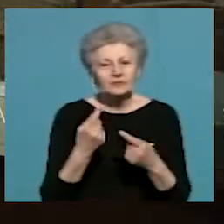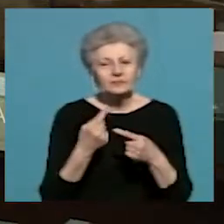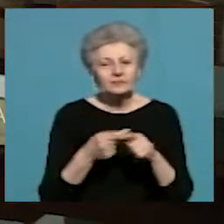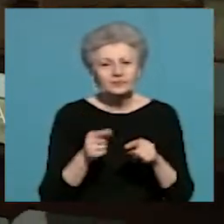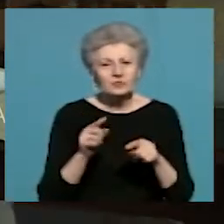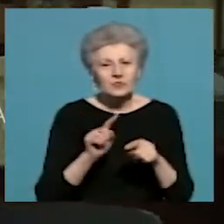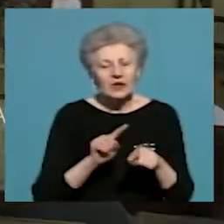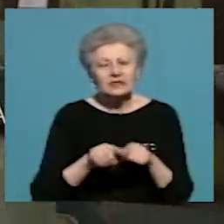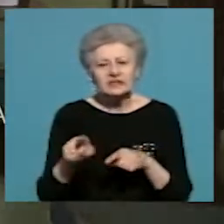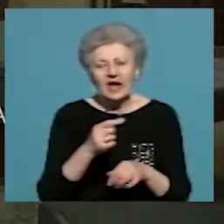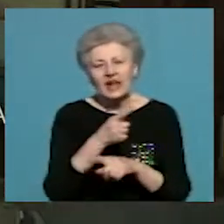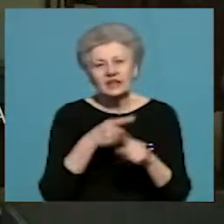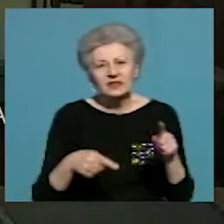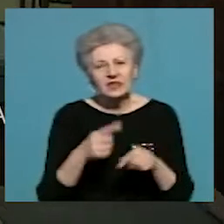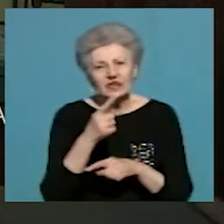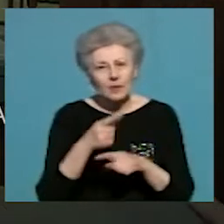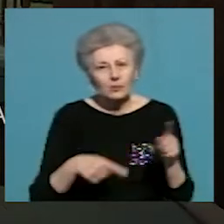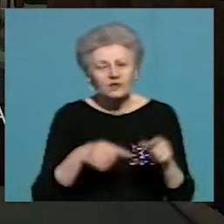румуномовна, наполовину